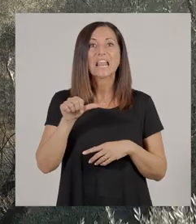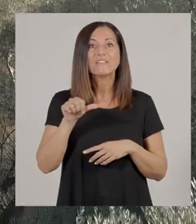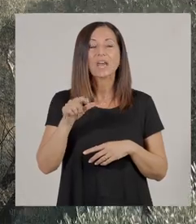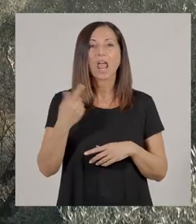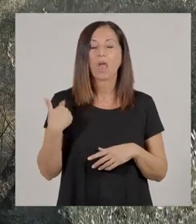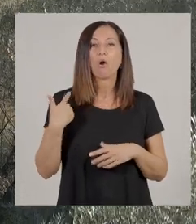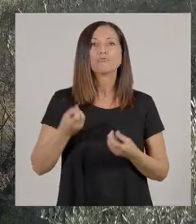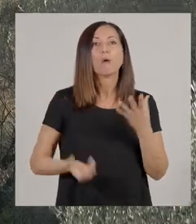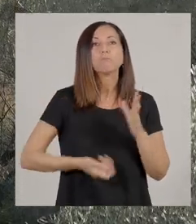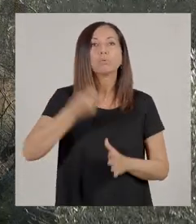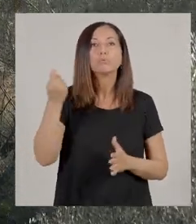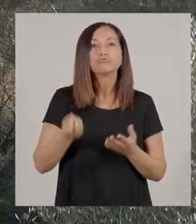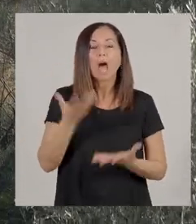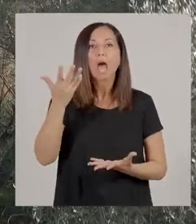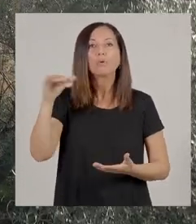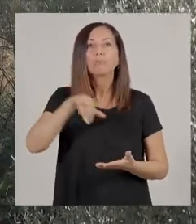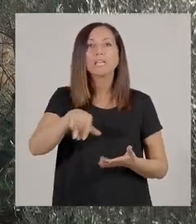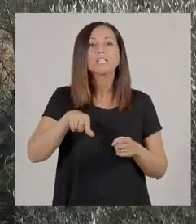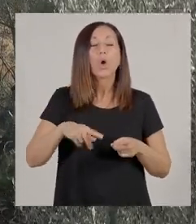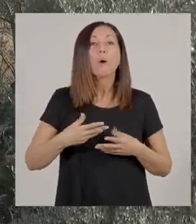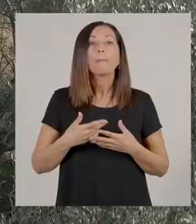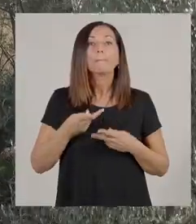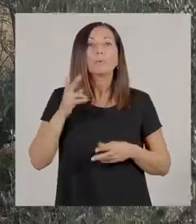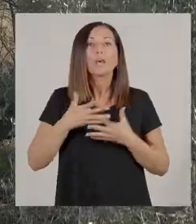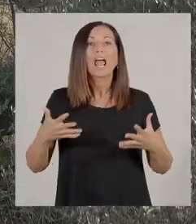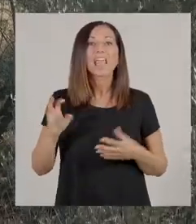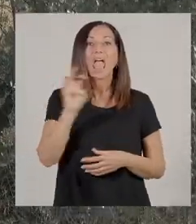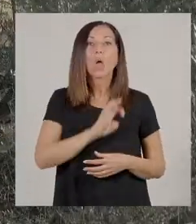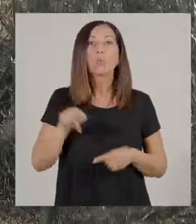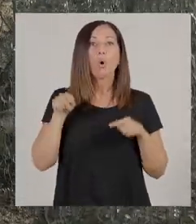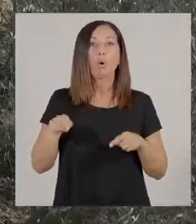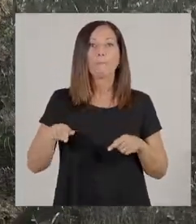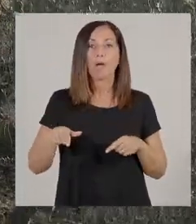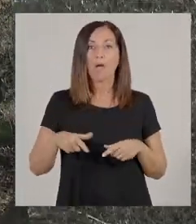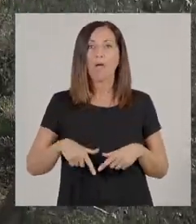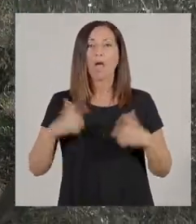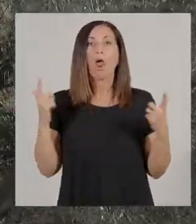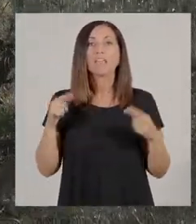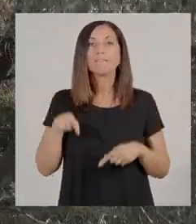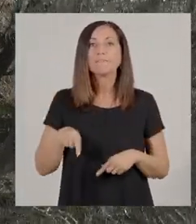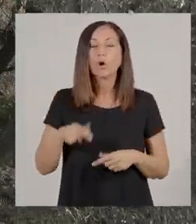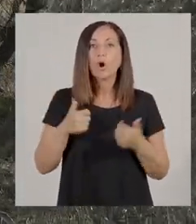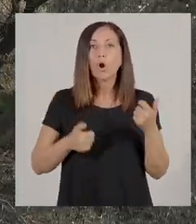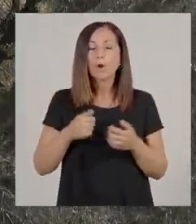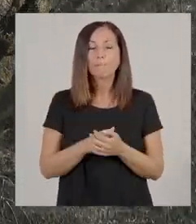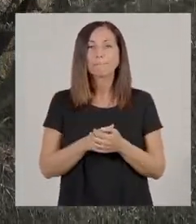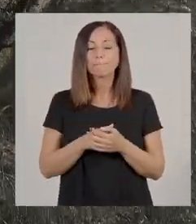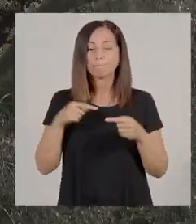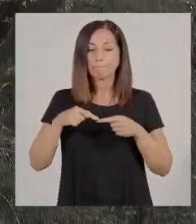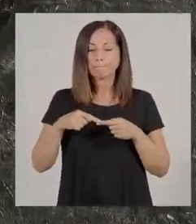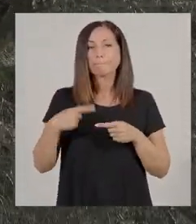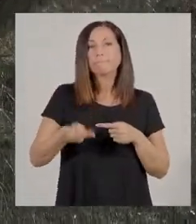96 è stato bruciato in un attentato con la benzina, è l'olivo più grande d'Europa. Da lì